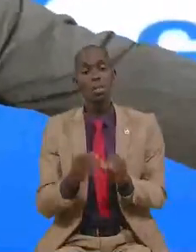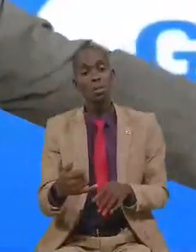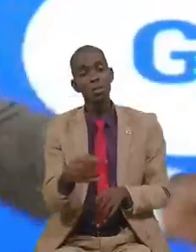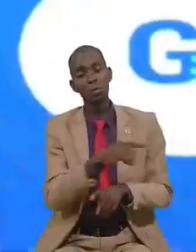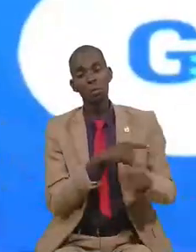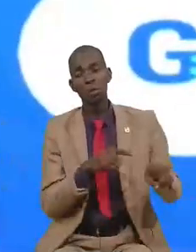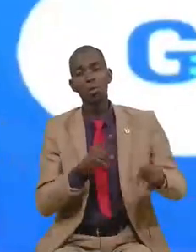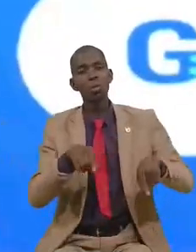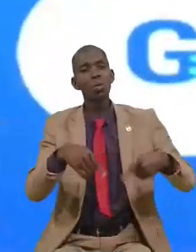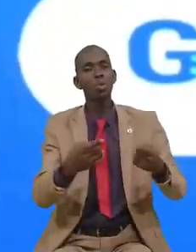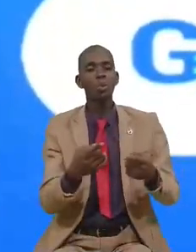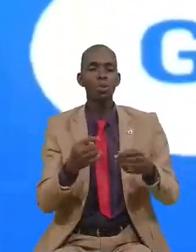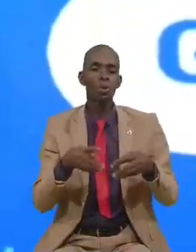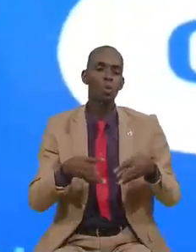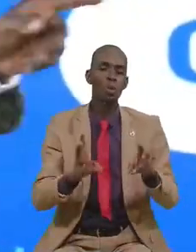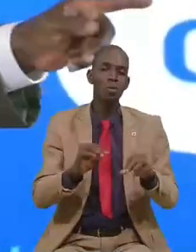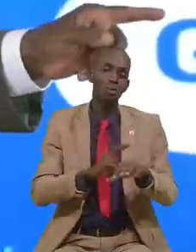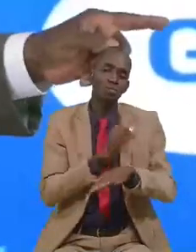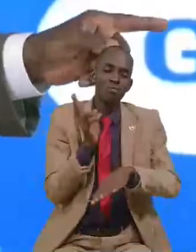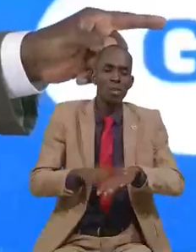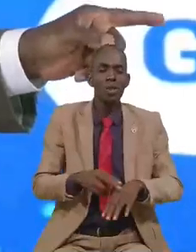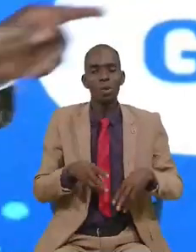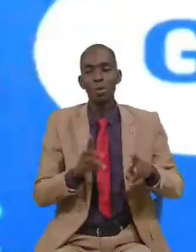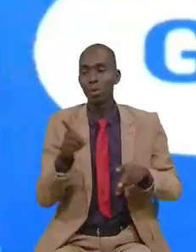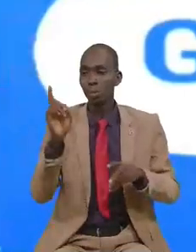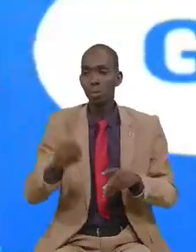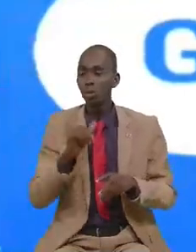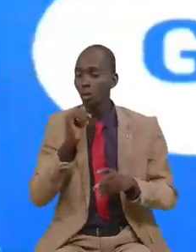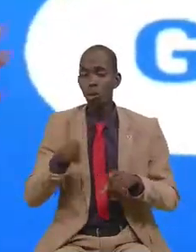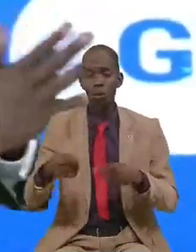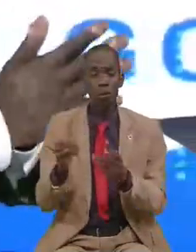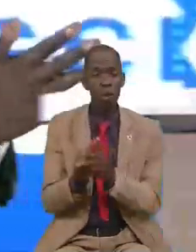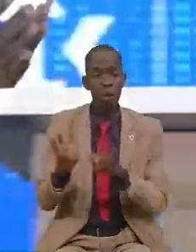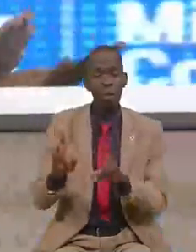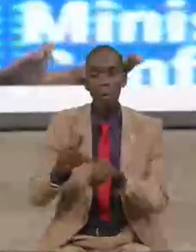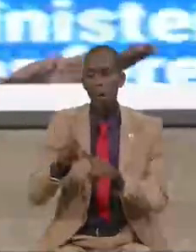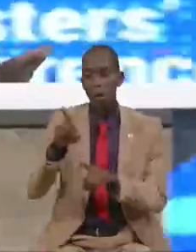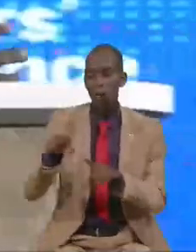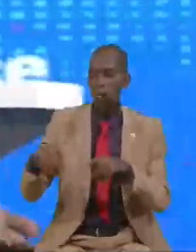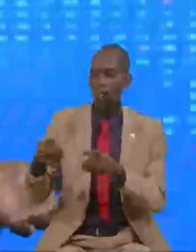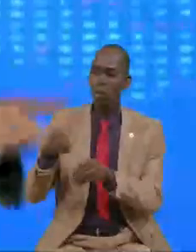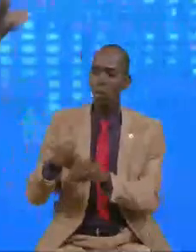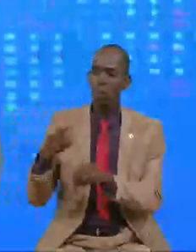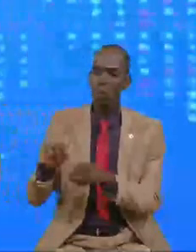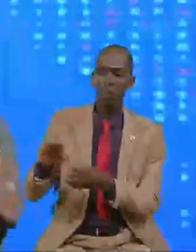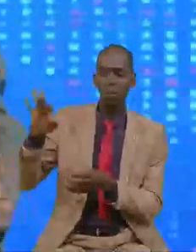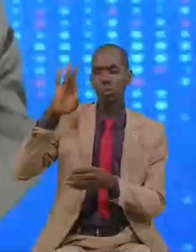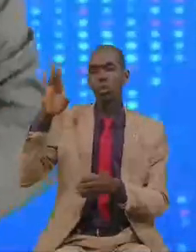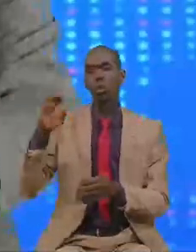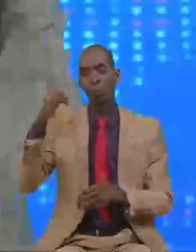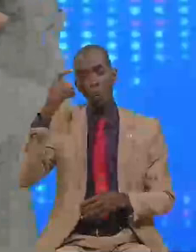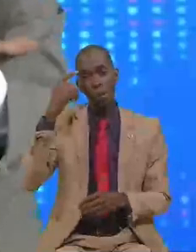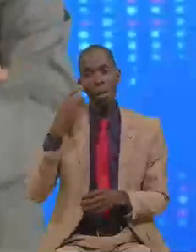si sur la voie de l'homme naturel, toi tu ne dois pas suivre cette voie-là, tu dois suivre la voie de l'esprit de l'homme spirituel. Et me dit, fils de